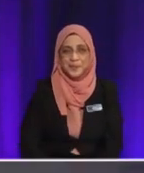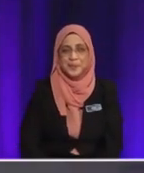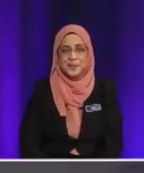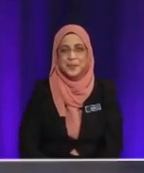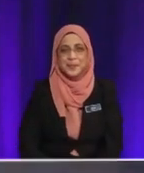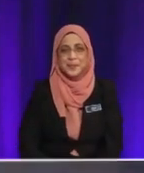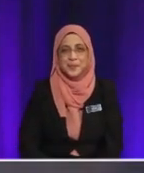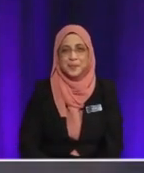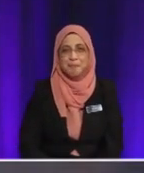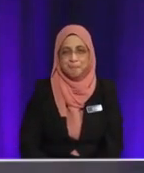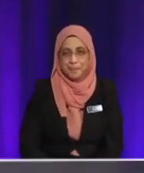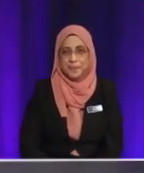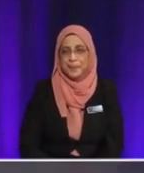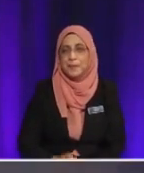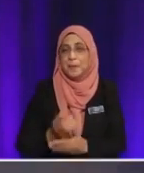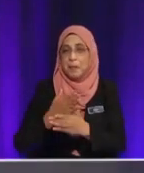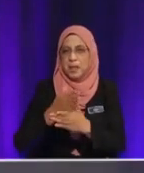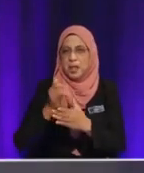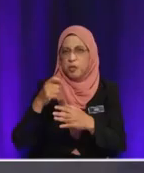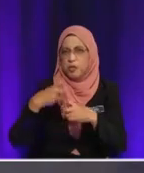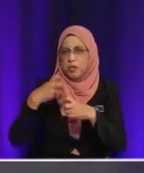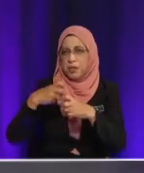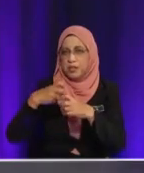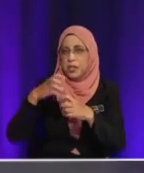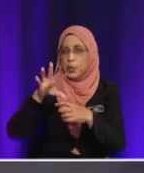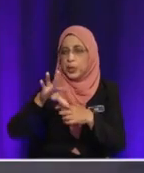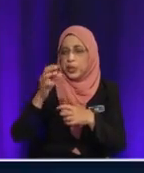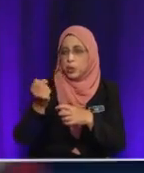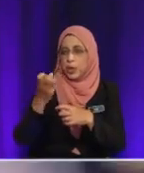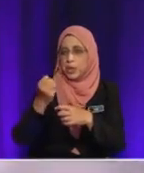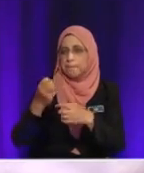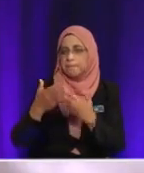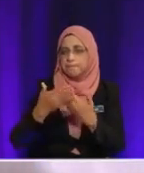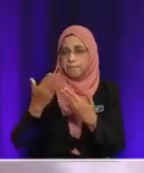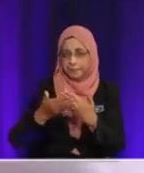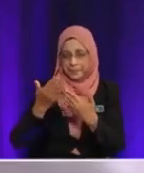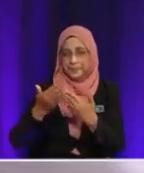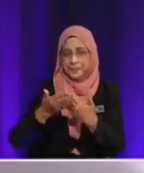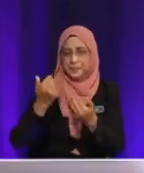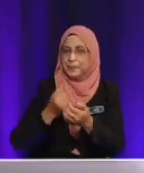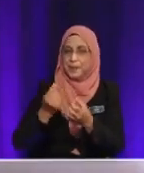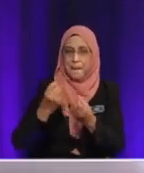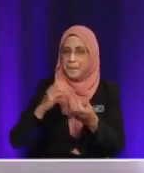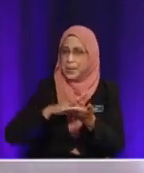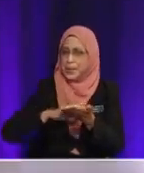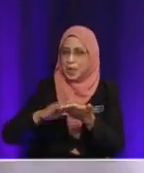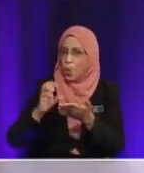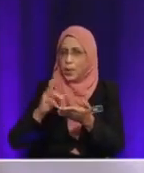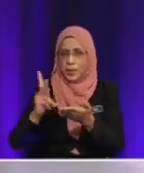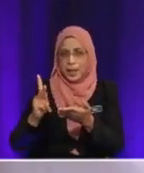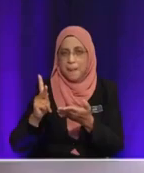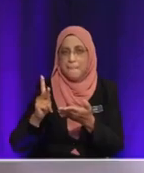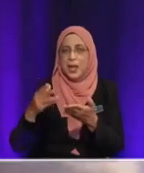Okey. Dekat bahagian-bahagian yang celah-celah jari. Okey. Saya rasa dah cukup bersih dah ni.